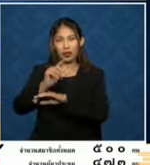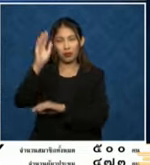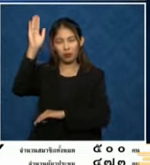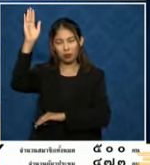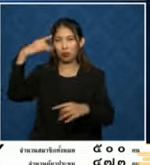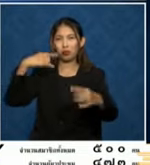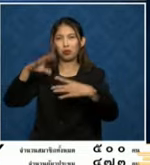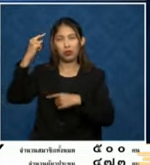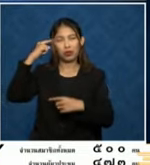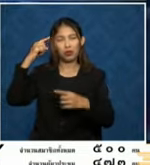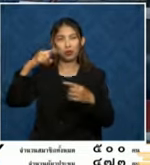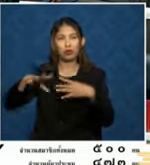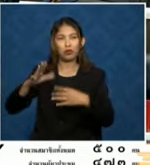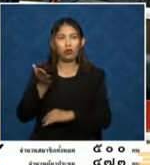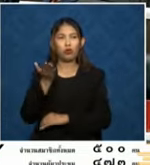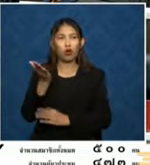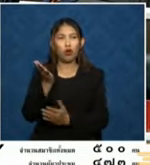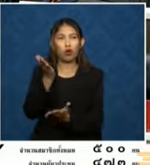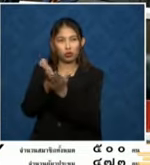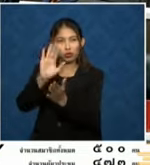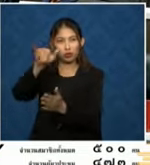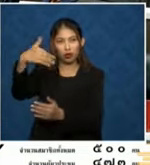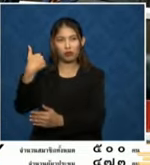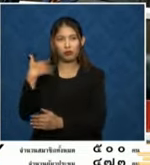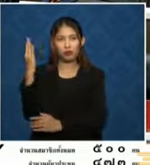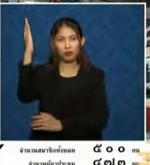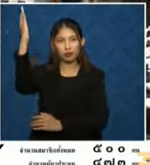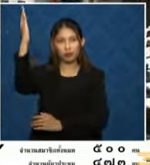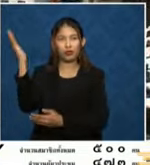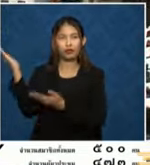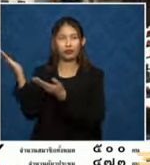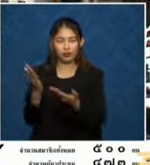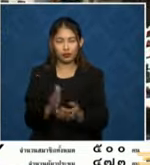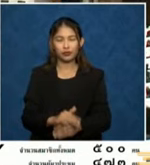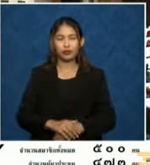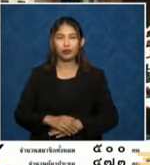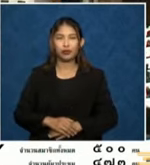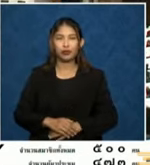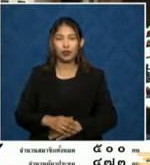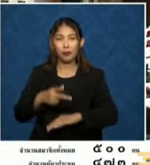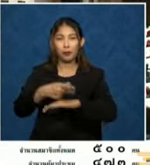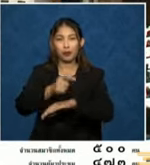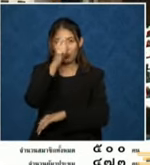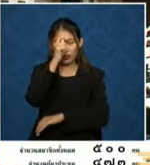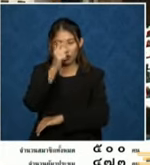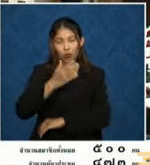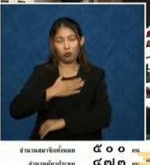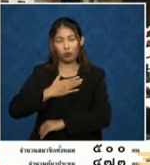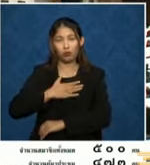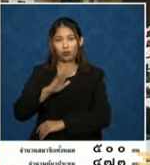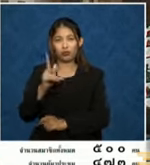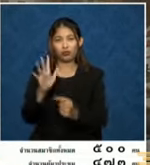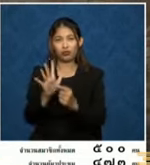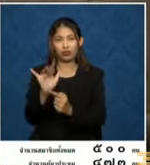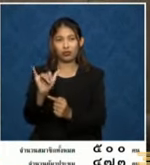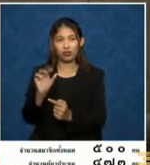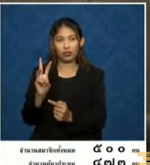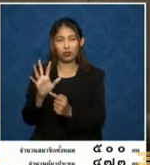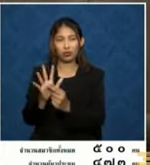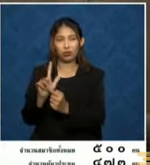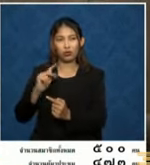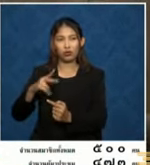า ครับขออนุญาตนะครับขอหยุดไปก่อนนะครับมีผู้ประท้วงครับเชิญท่านชัยวัฒนาครับ ท่านประธานที่เคารพครับกับผมชัยวัฒนา